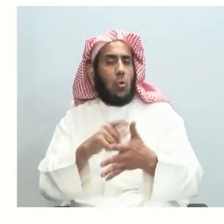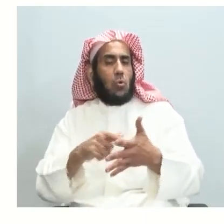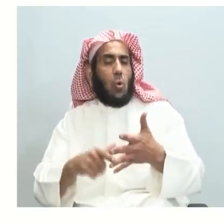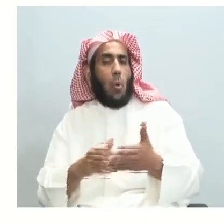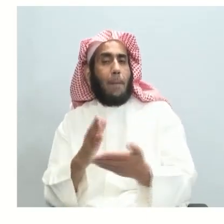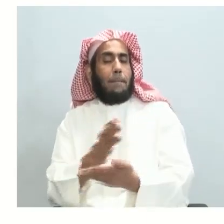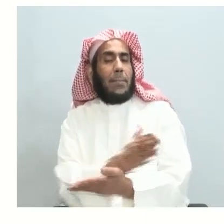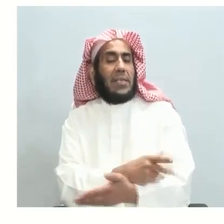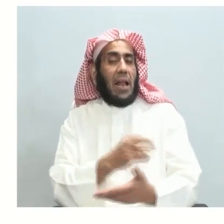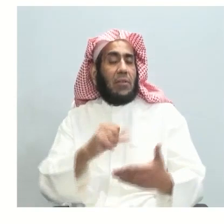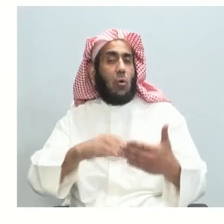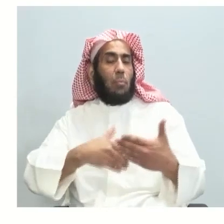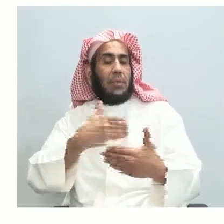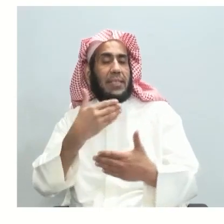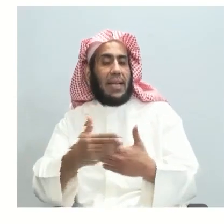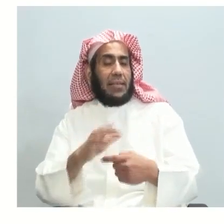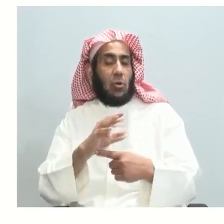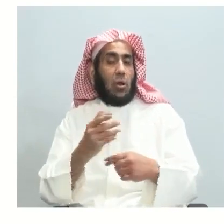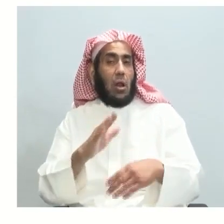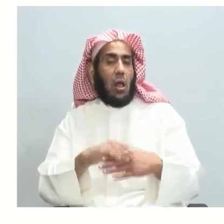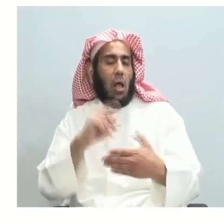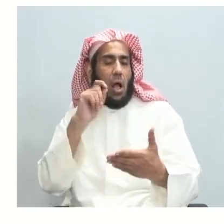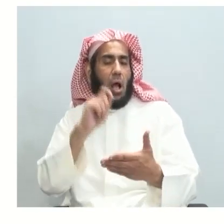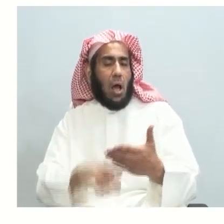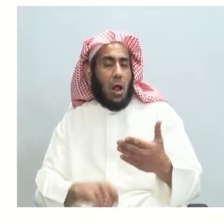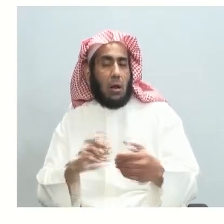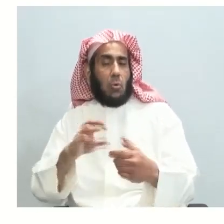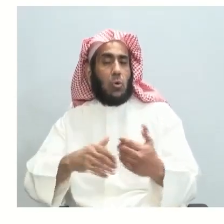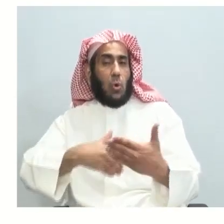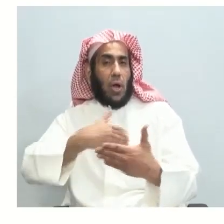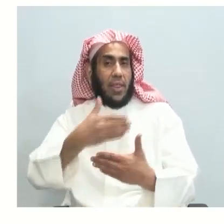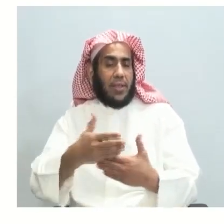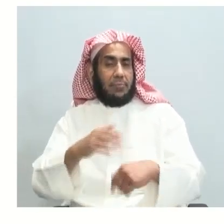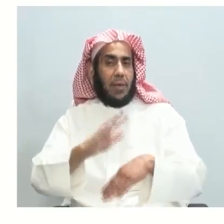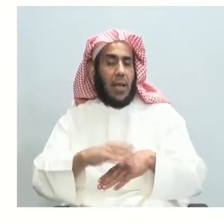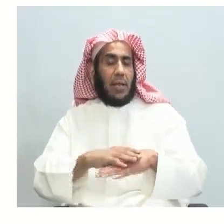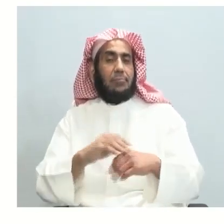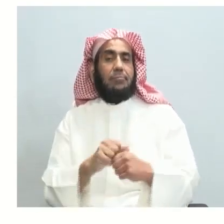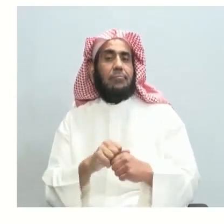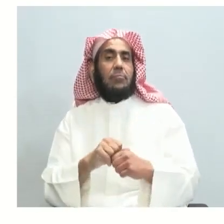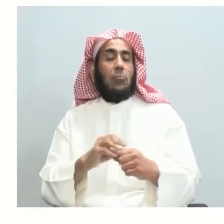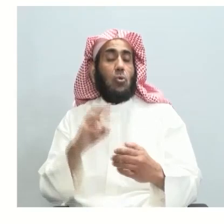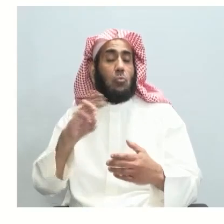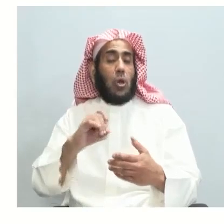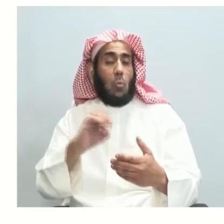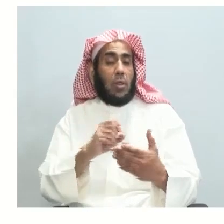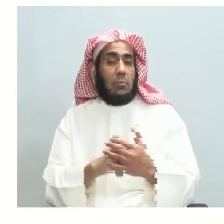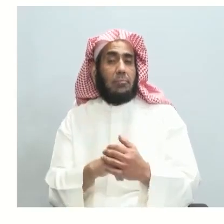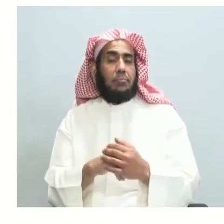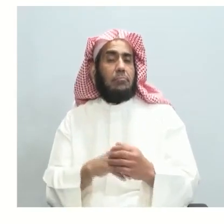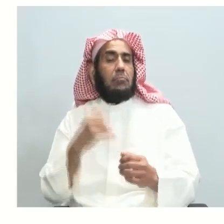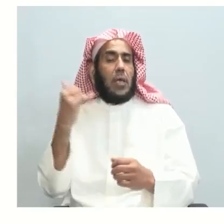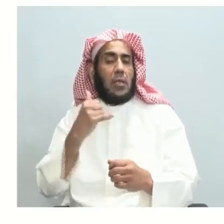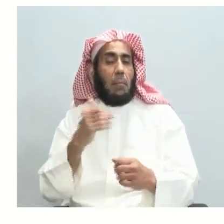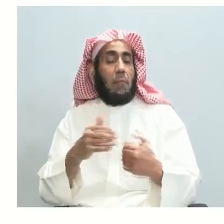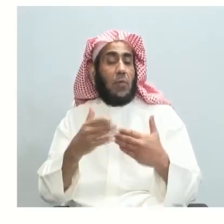مجال في التقيييم وبالتالي سيؤثر على قرار عميل جديد وسيؤثر على ان المنشاه او المنظمه تهتم